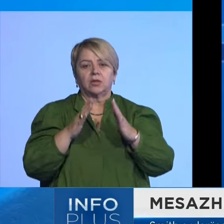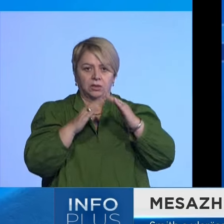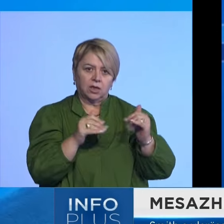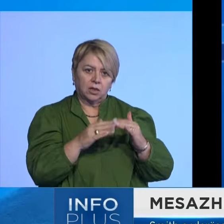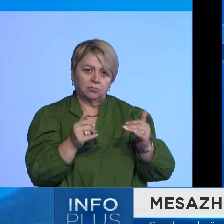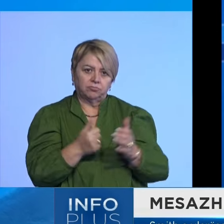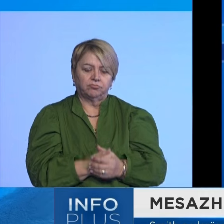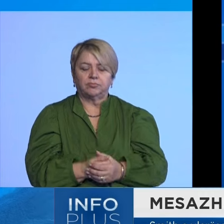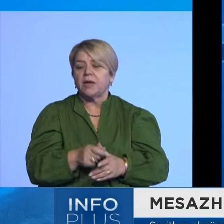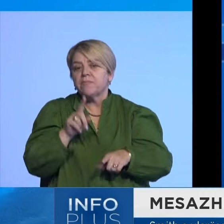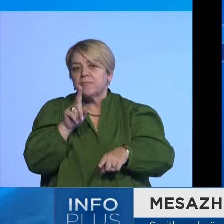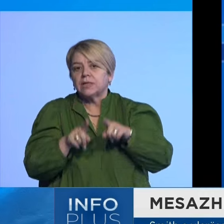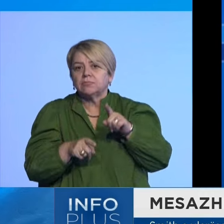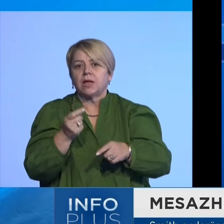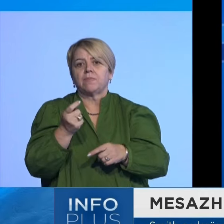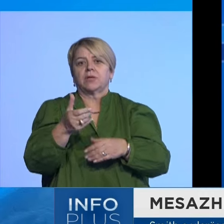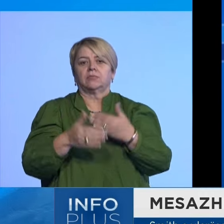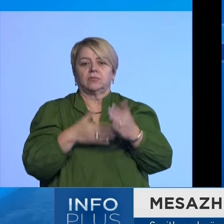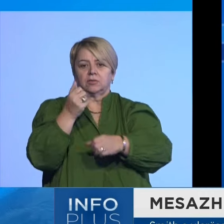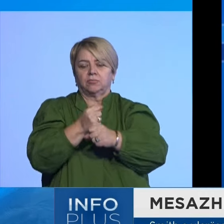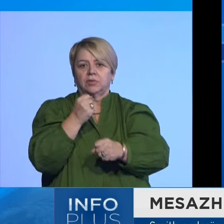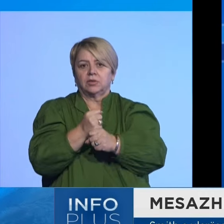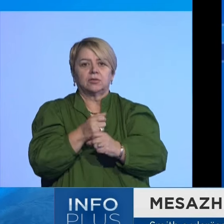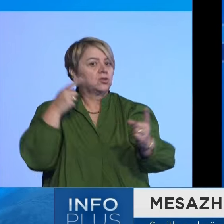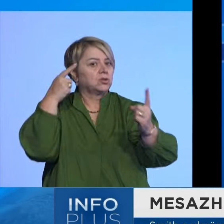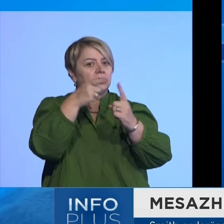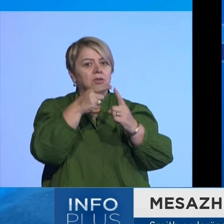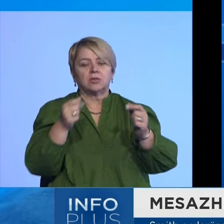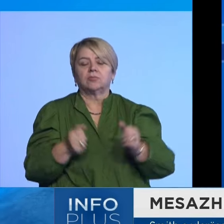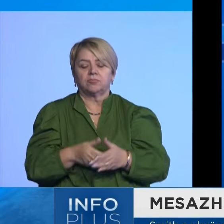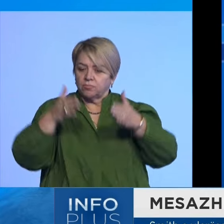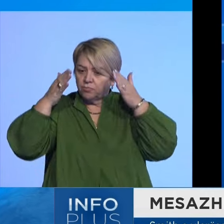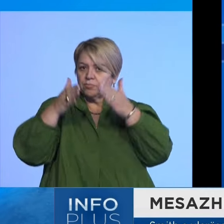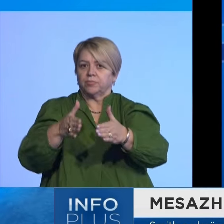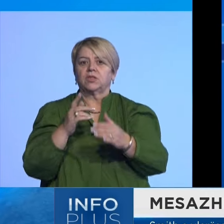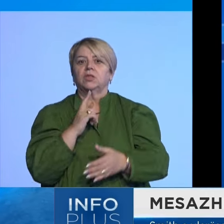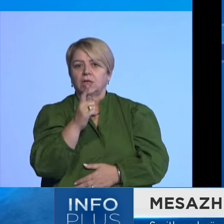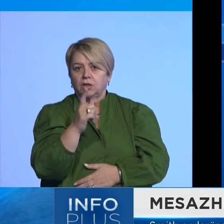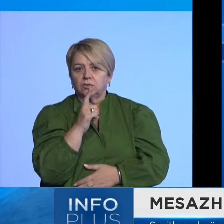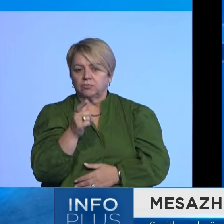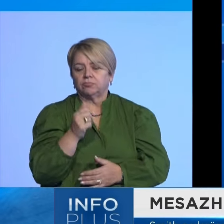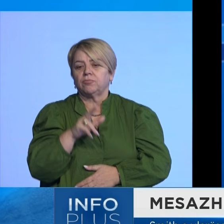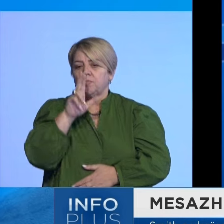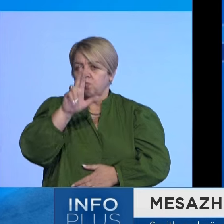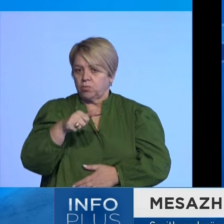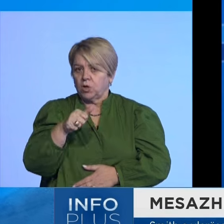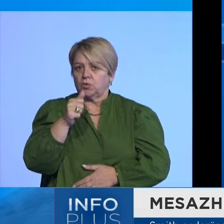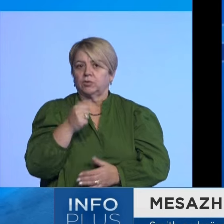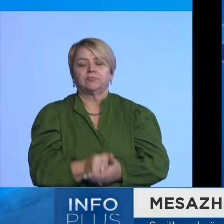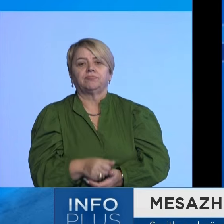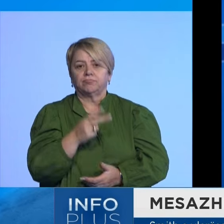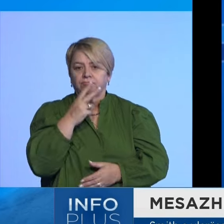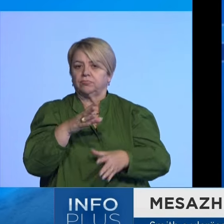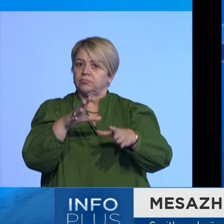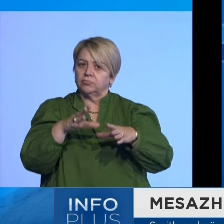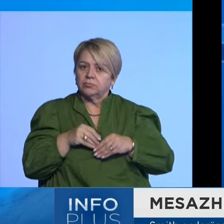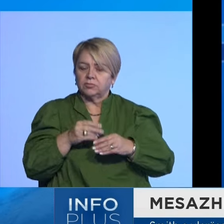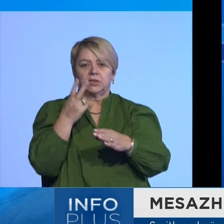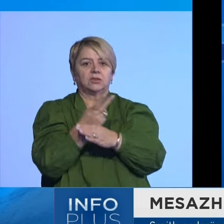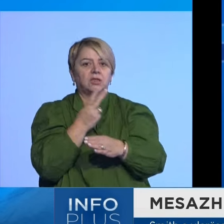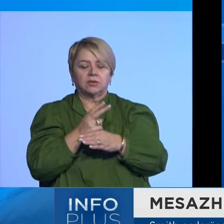Edhe pak nga pak, ndërsa ne punojmë drejt qëllimeve të përkushtuar në atë dialog, do të mund të marrim në konsiderim çështjen